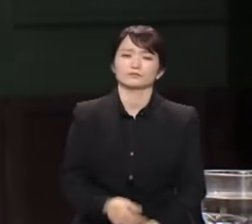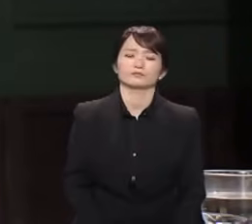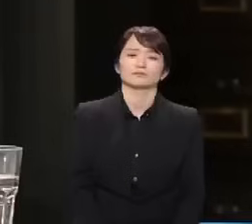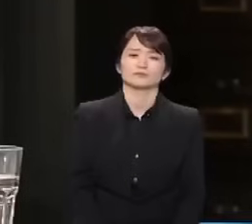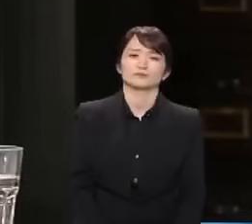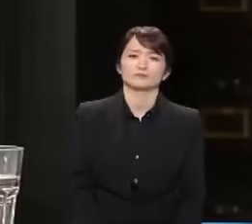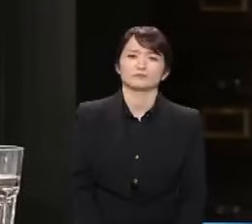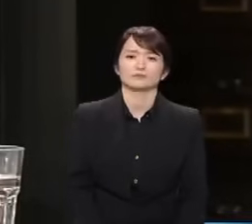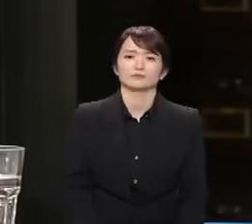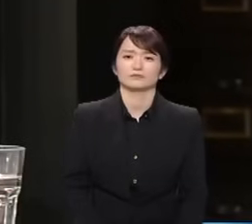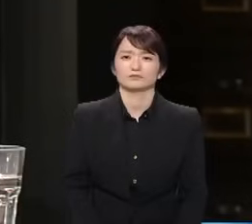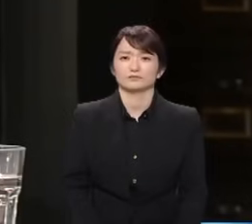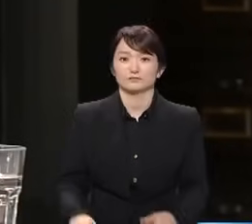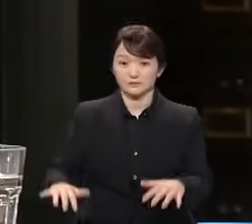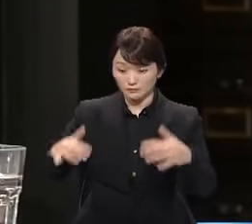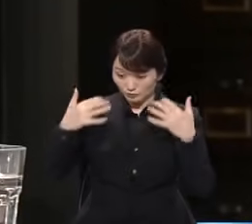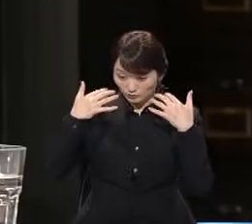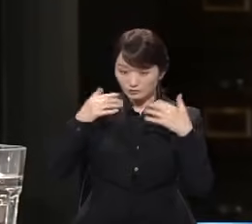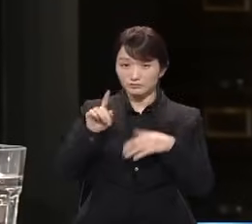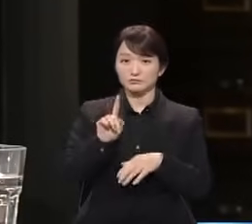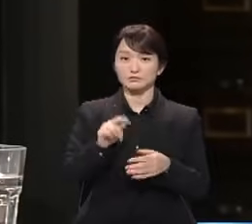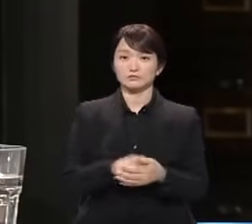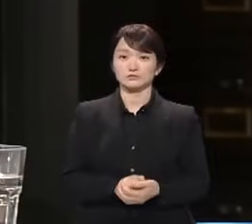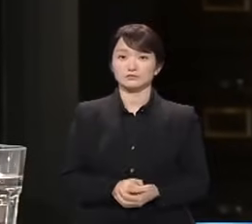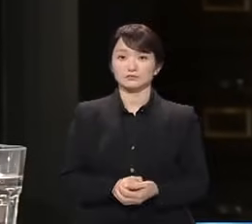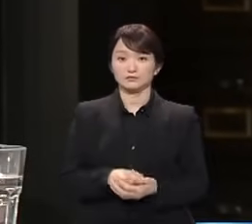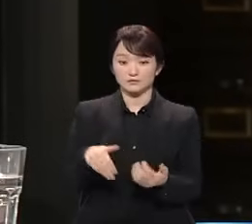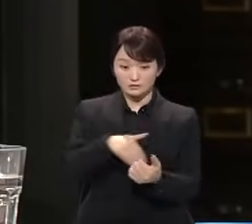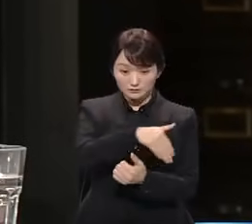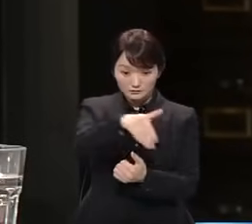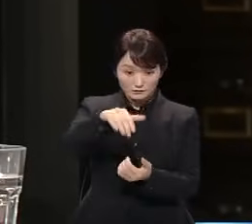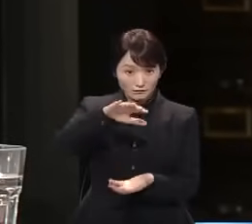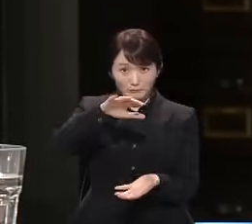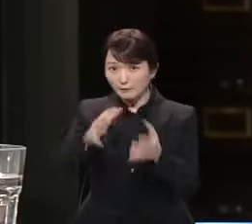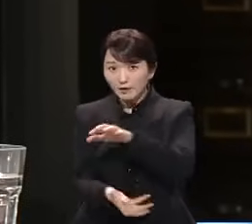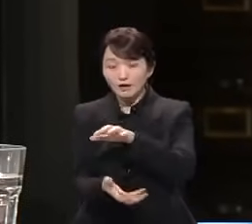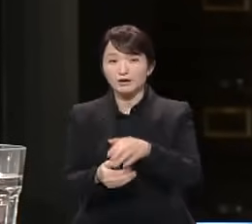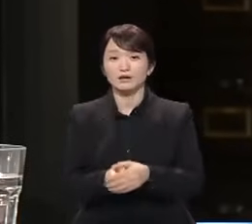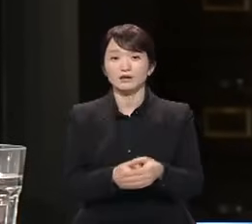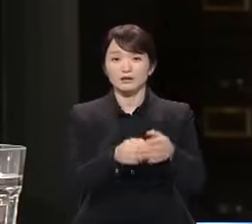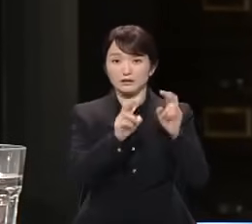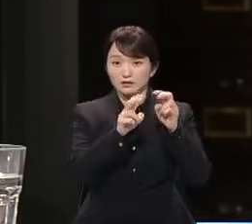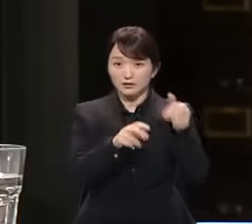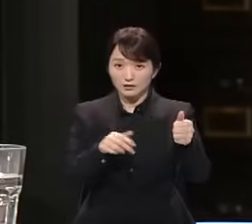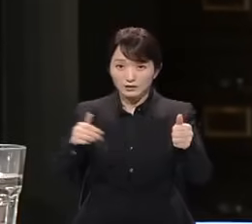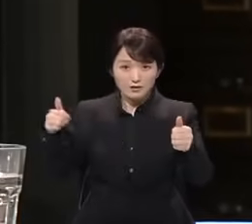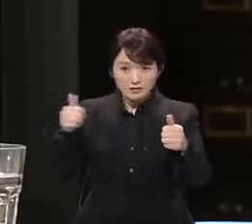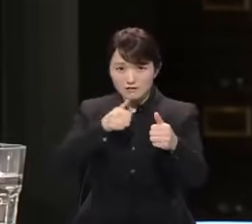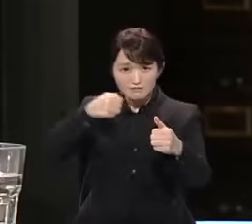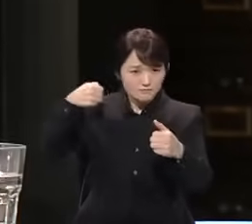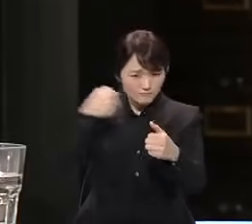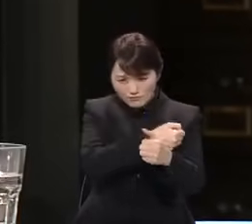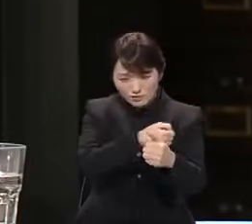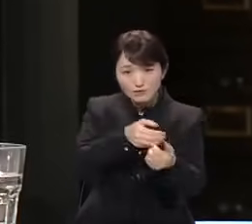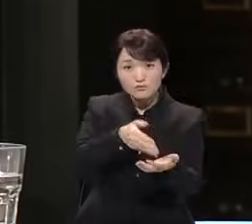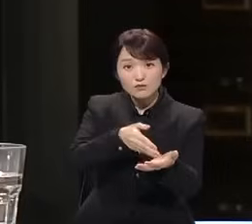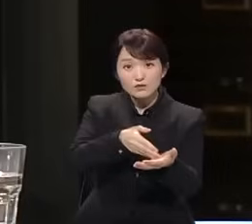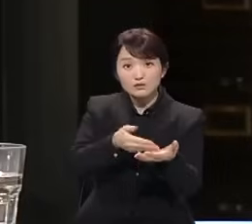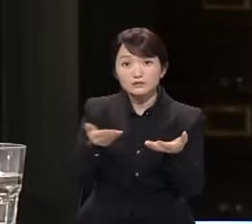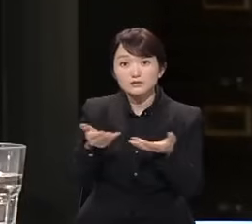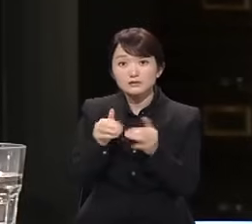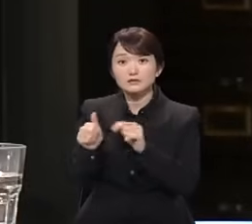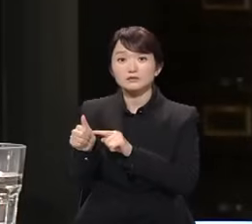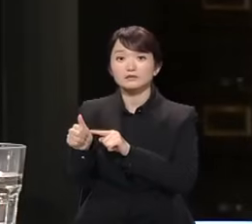자, 그런데 말이죠. 주목해 주십시오. 엄청난 반전이 있었습니다. 사장을 찾아가서 폭행했다고 보도됐던 그